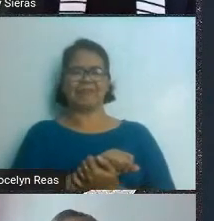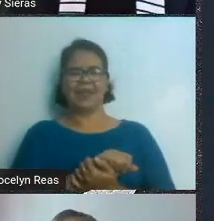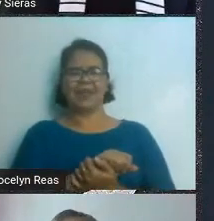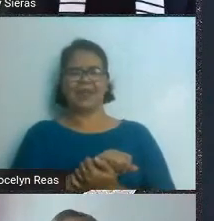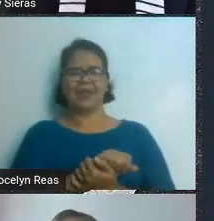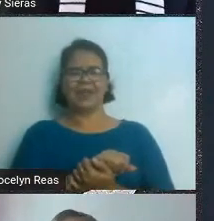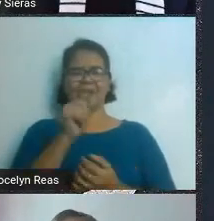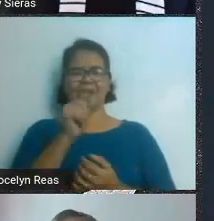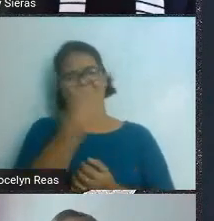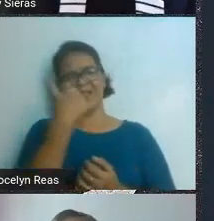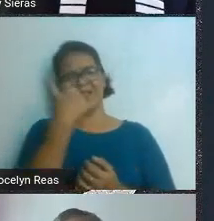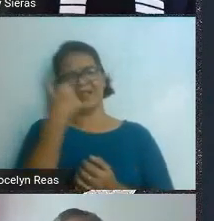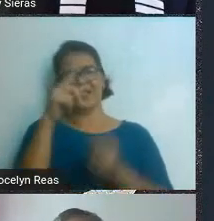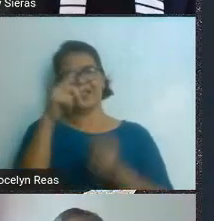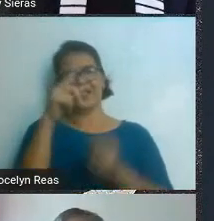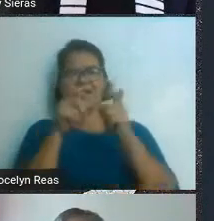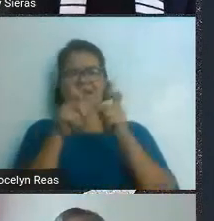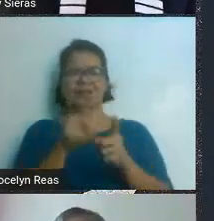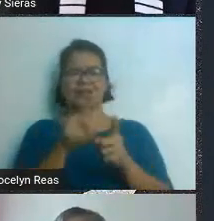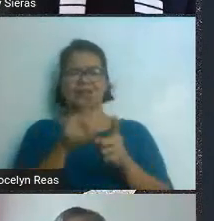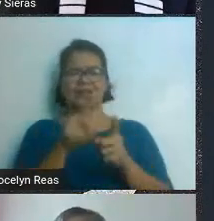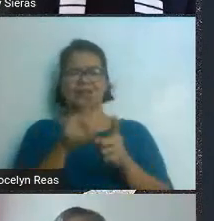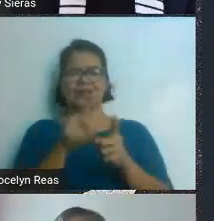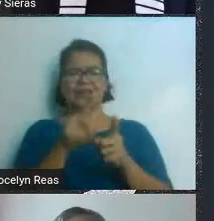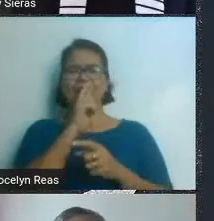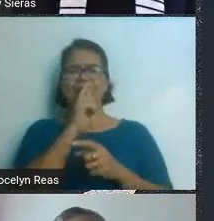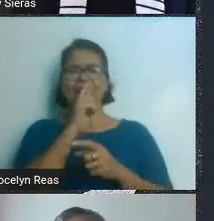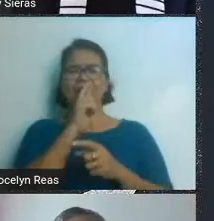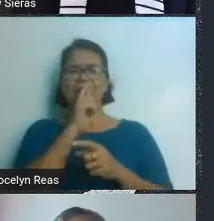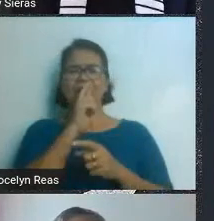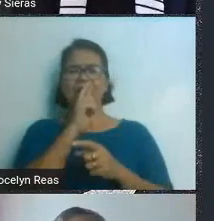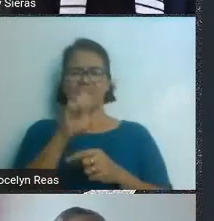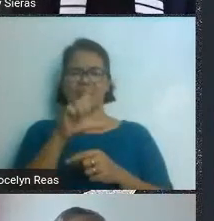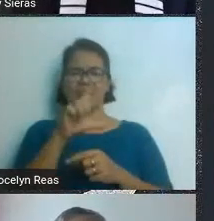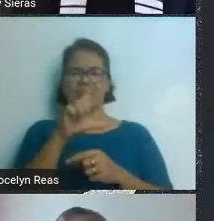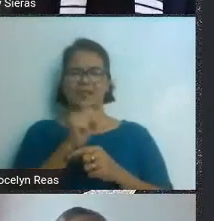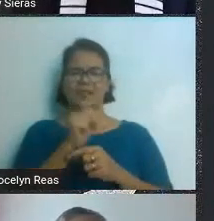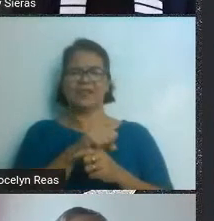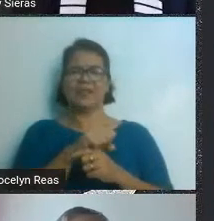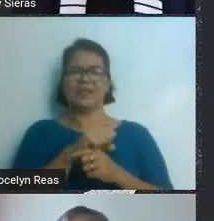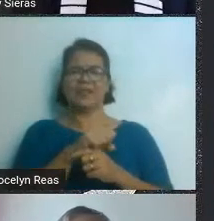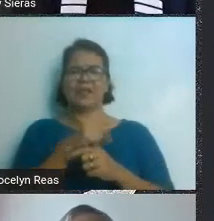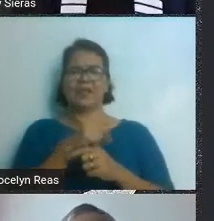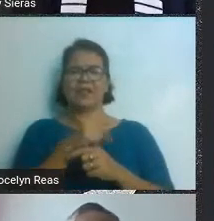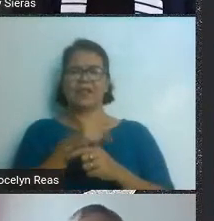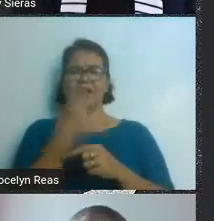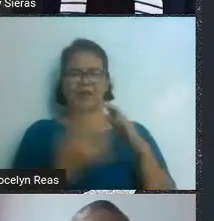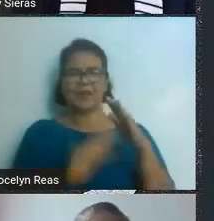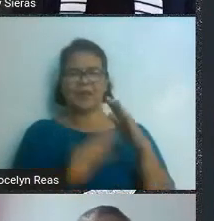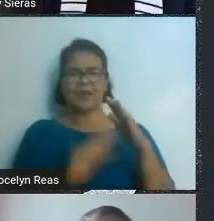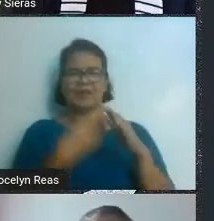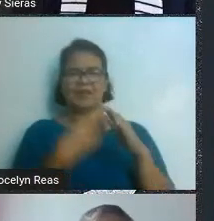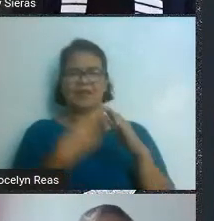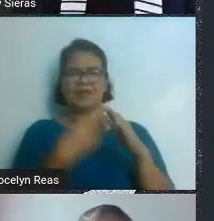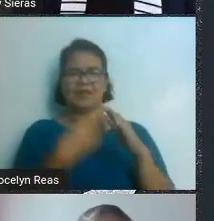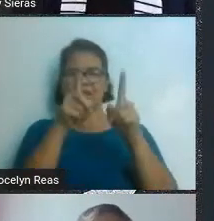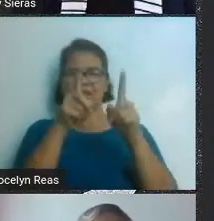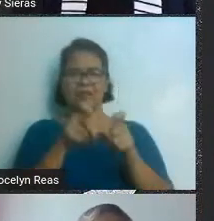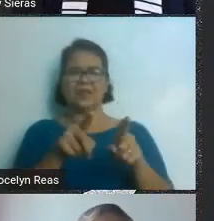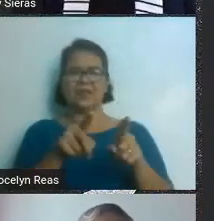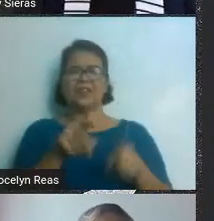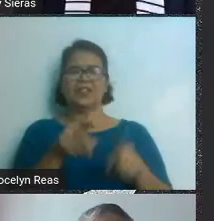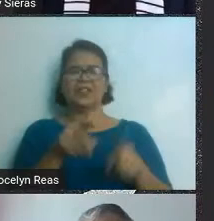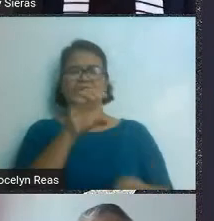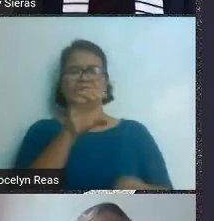Are the MILCS this time will be the basis of examination contents? Most likely.